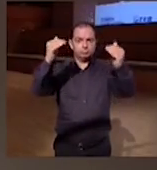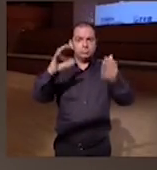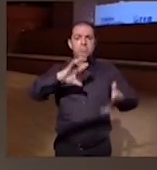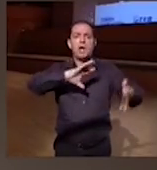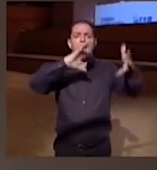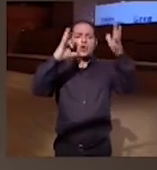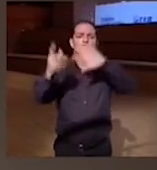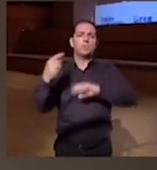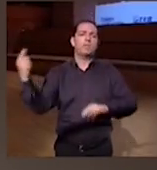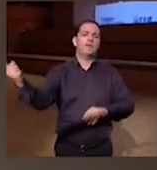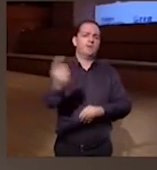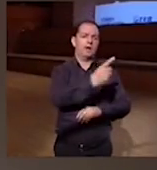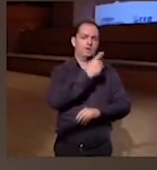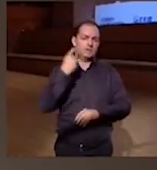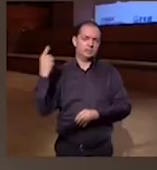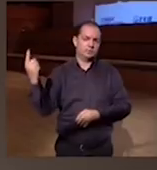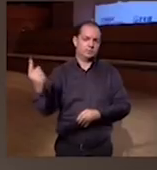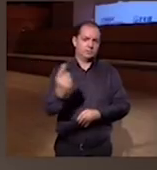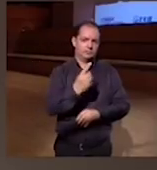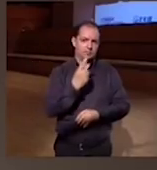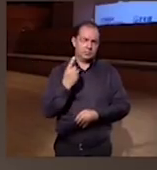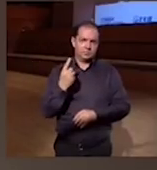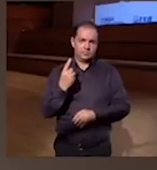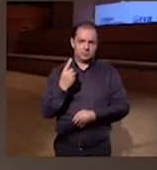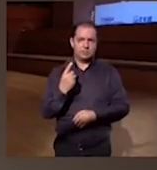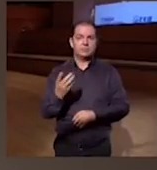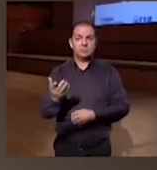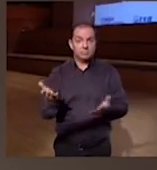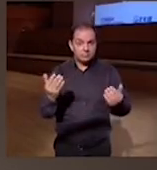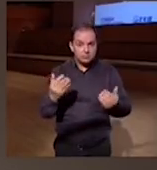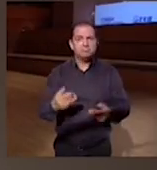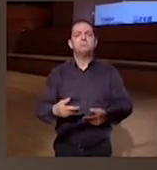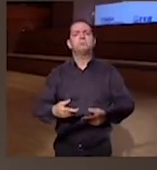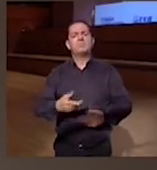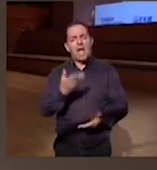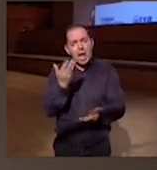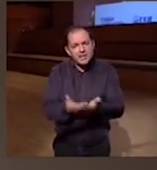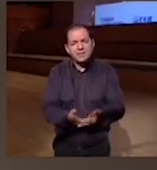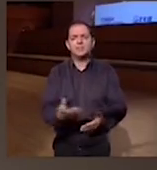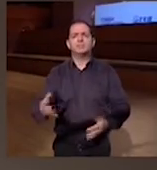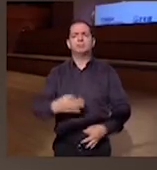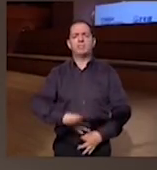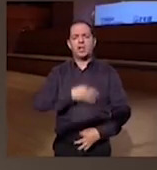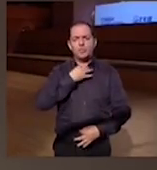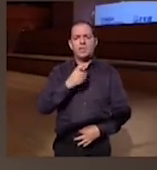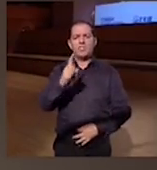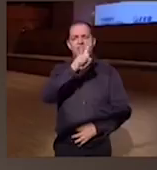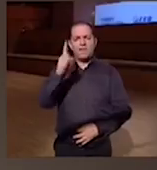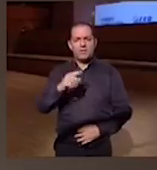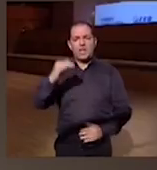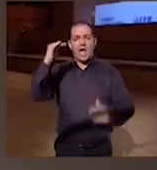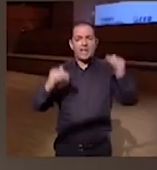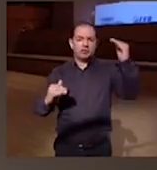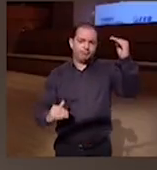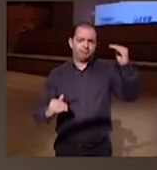περιβάλλον, με την απέτηση για αξιοπρεπή διαβίωση, αλλά και για μείωση των ανισοτήτων.